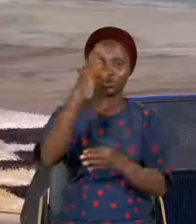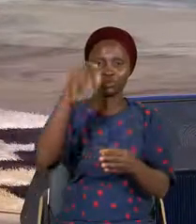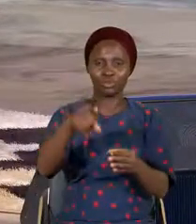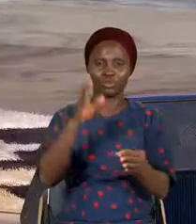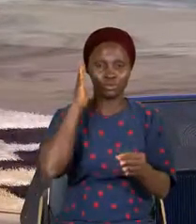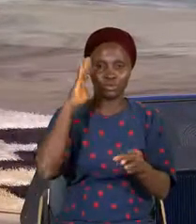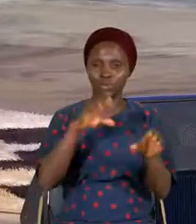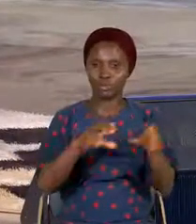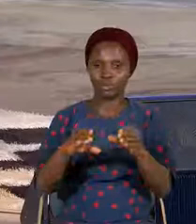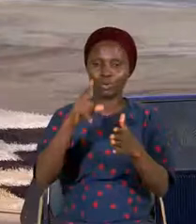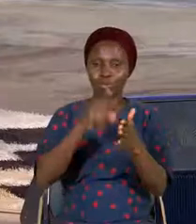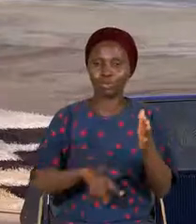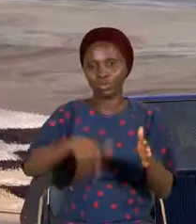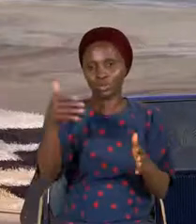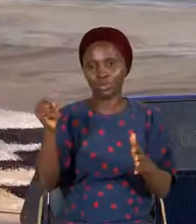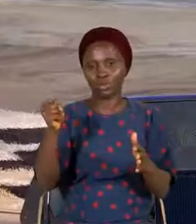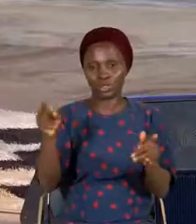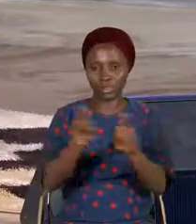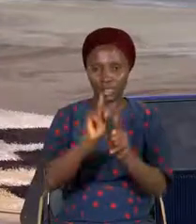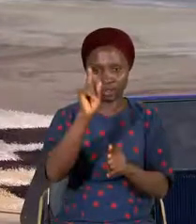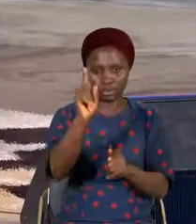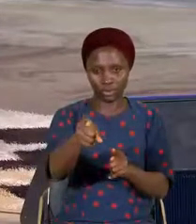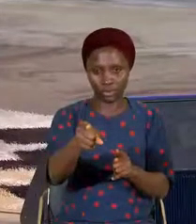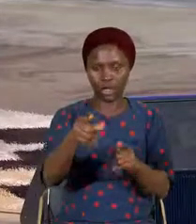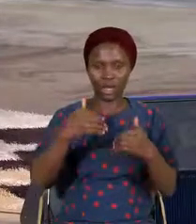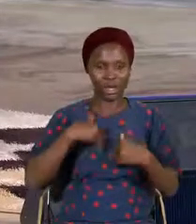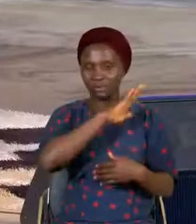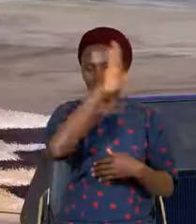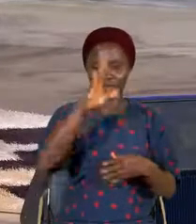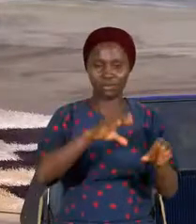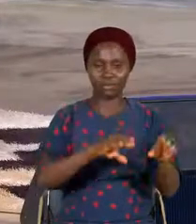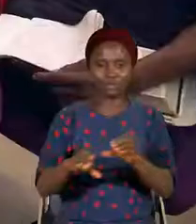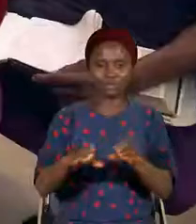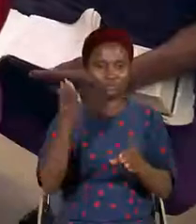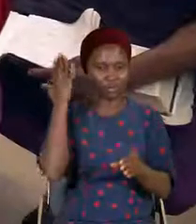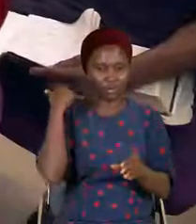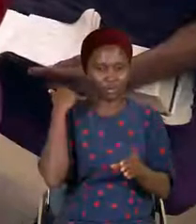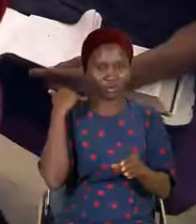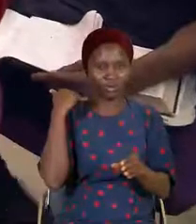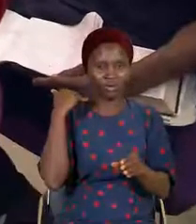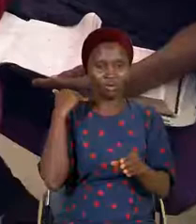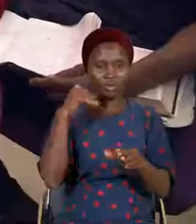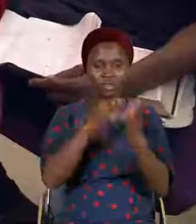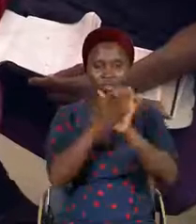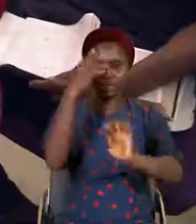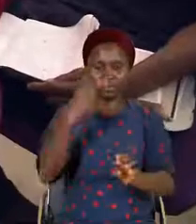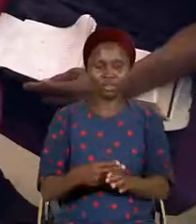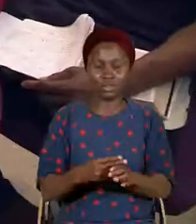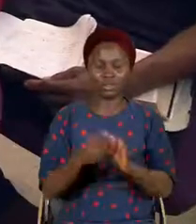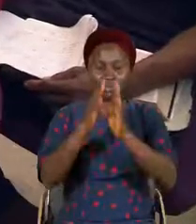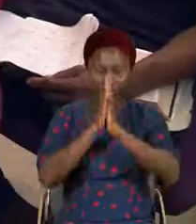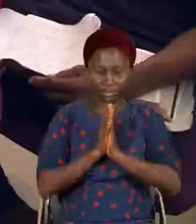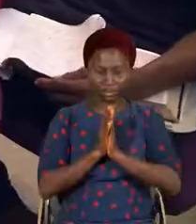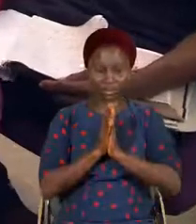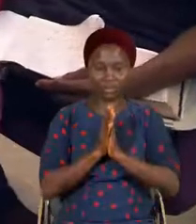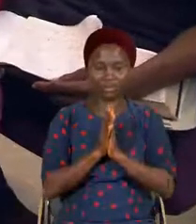vous allez accomplir ce que les gens, les autres comme vous, n'ont jamais